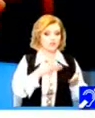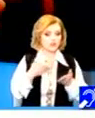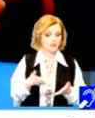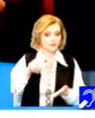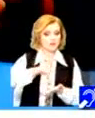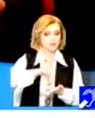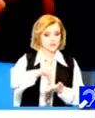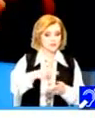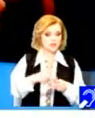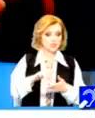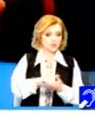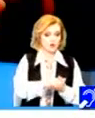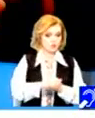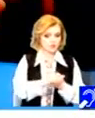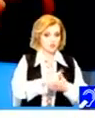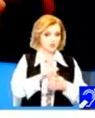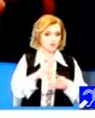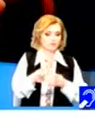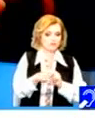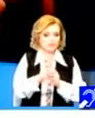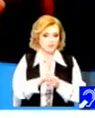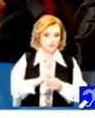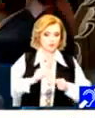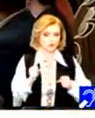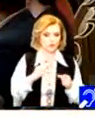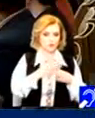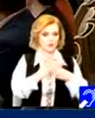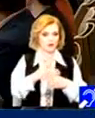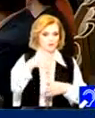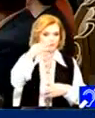pe reprezentanții acestor coaliții pentru un schimb de experiență.